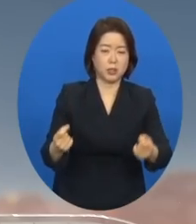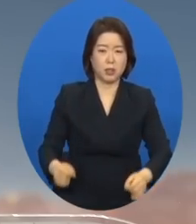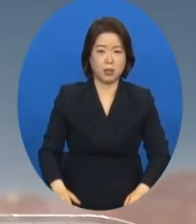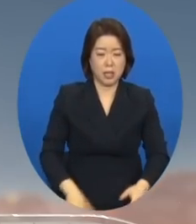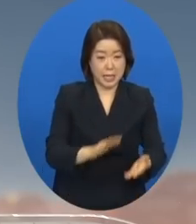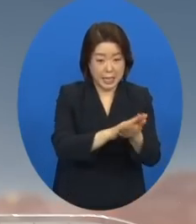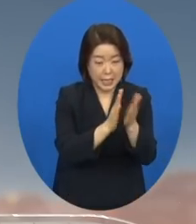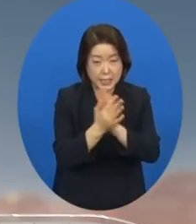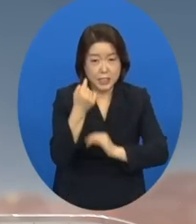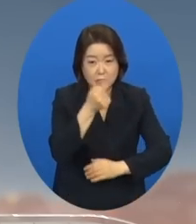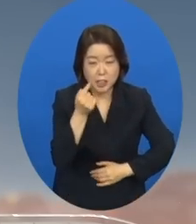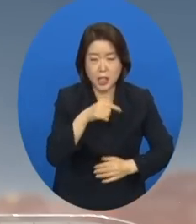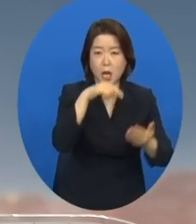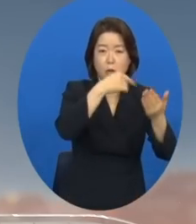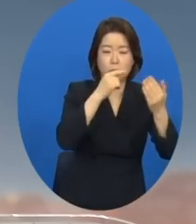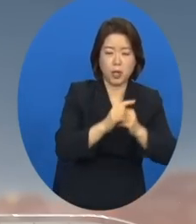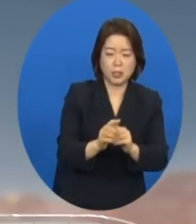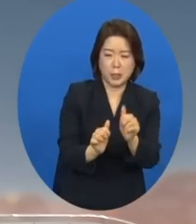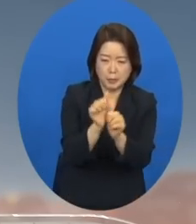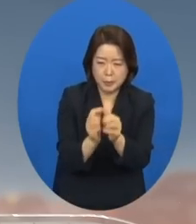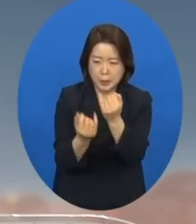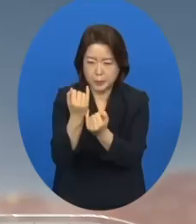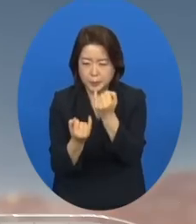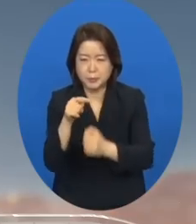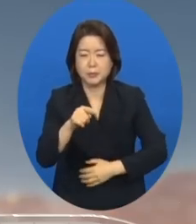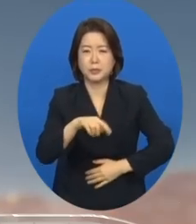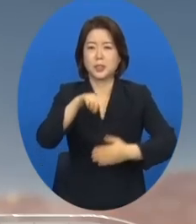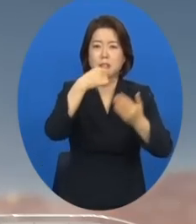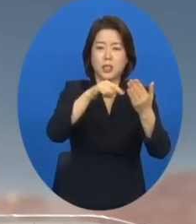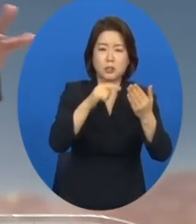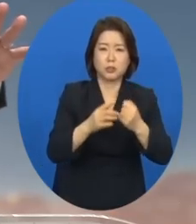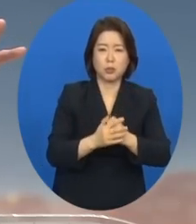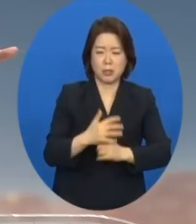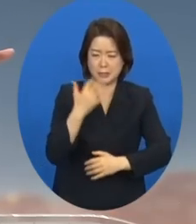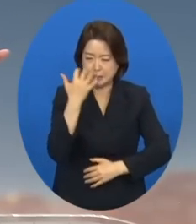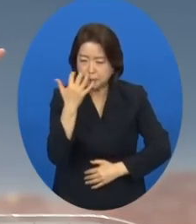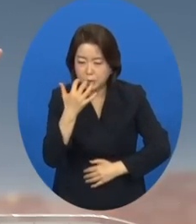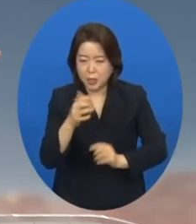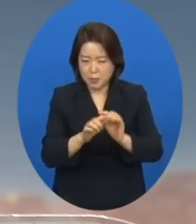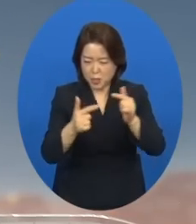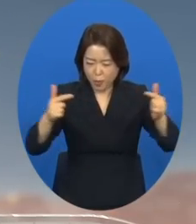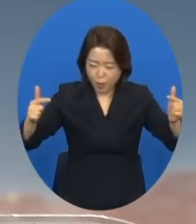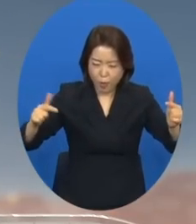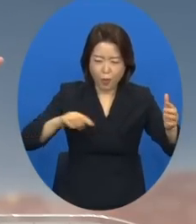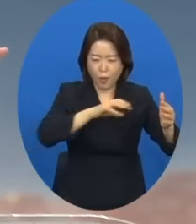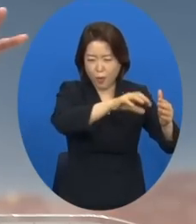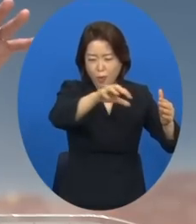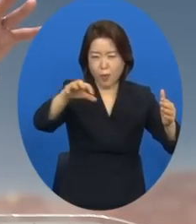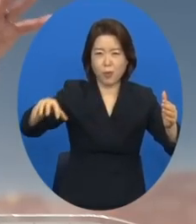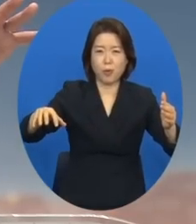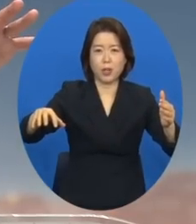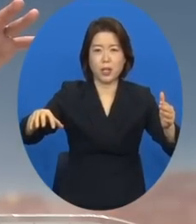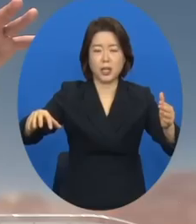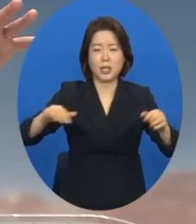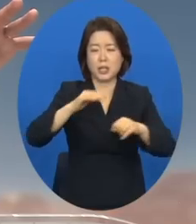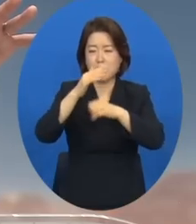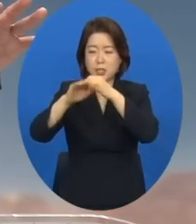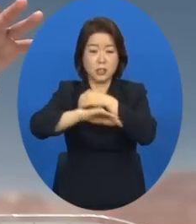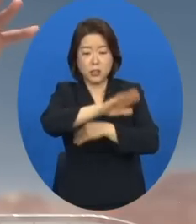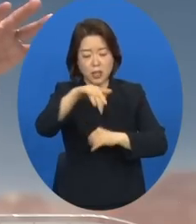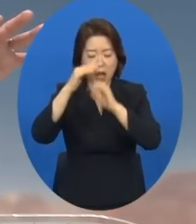가르치고요 동성의 음란물 부정과 부패 온갖 영역이 다 하나님이